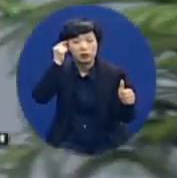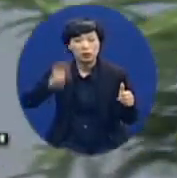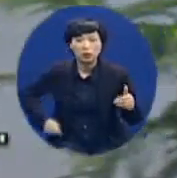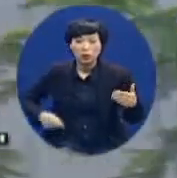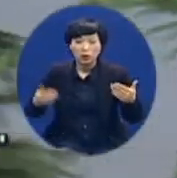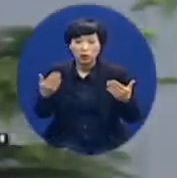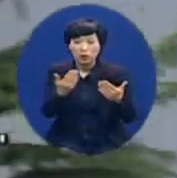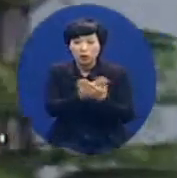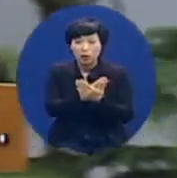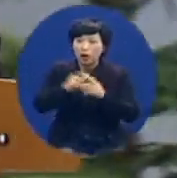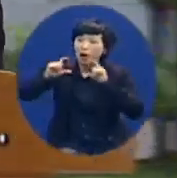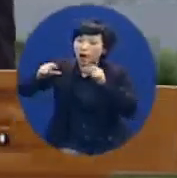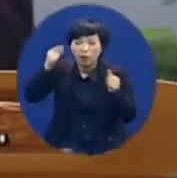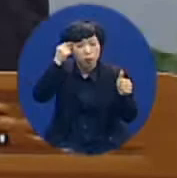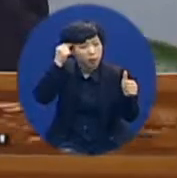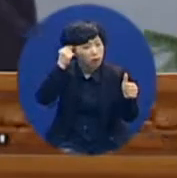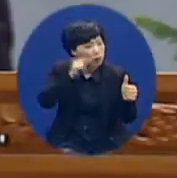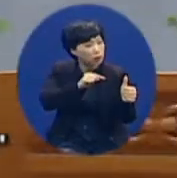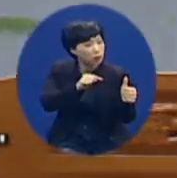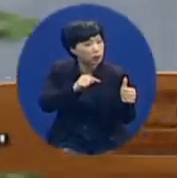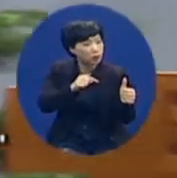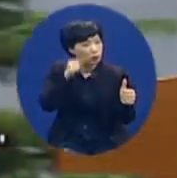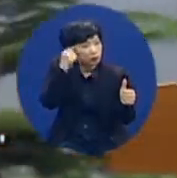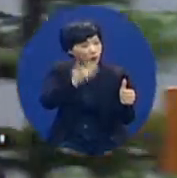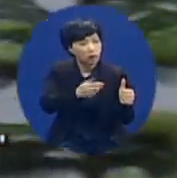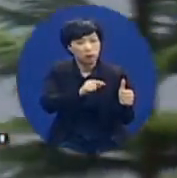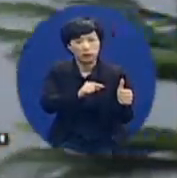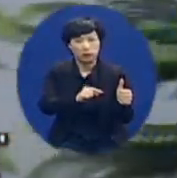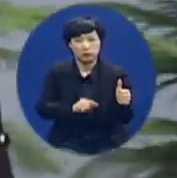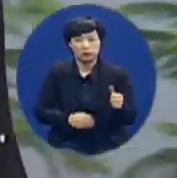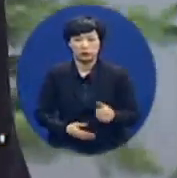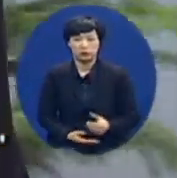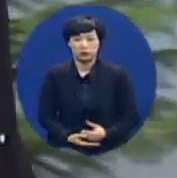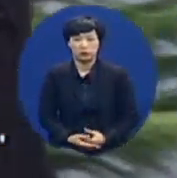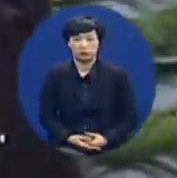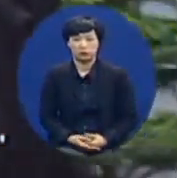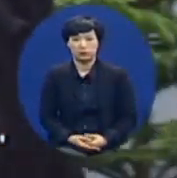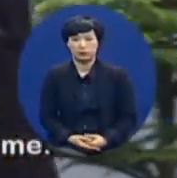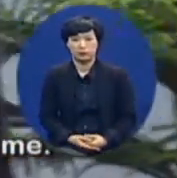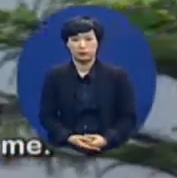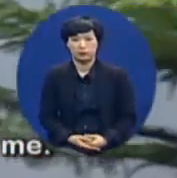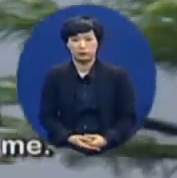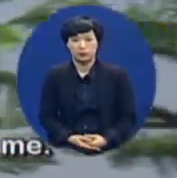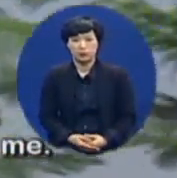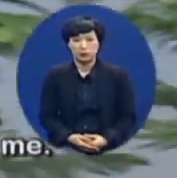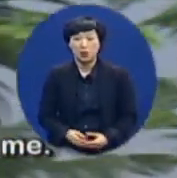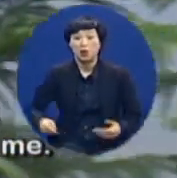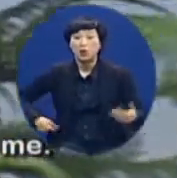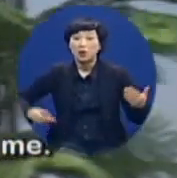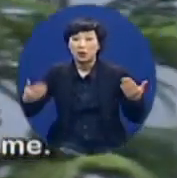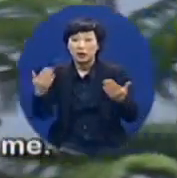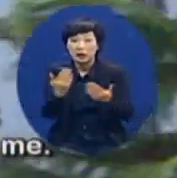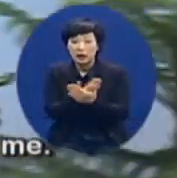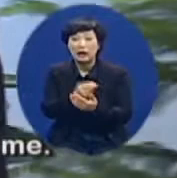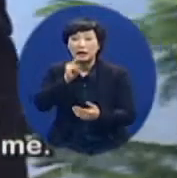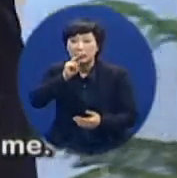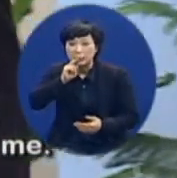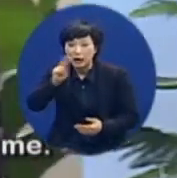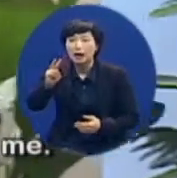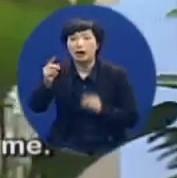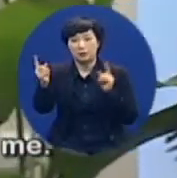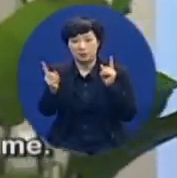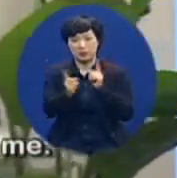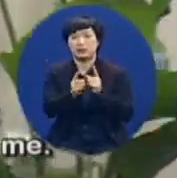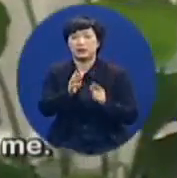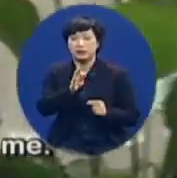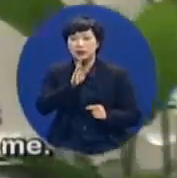회개하라 말이 많으냐 응 회개해야 만날